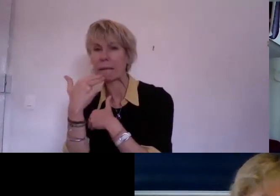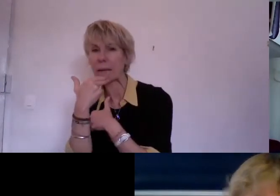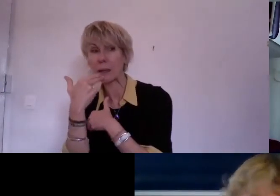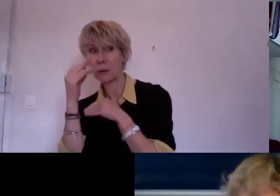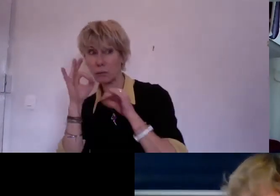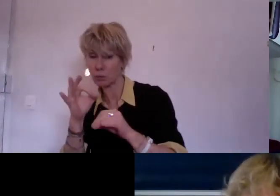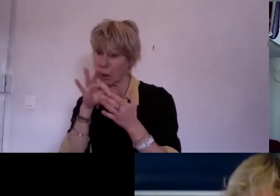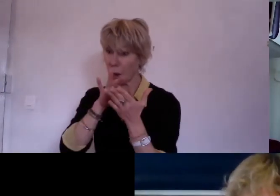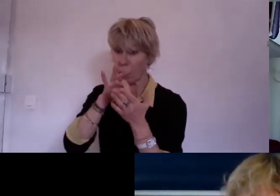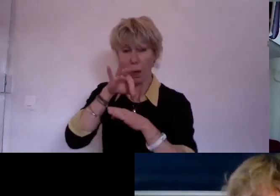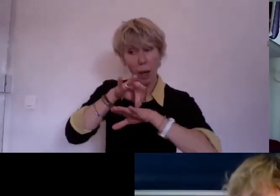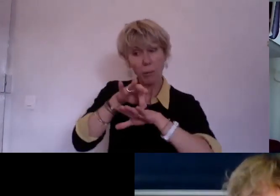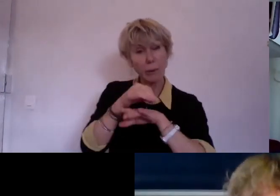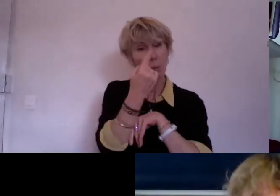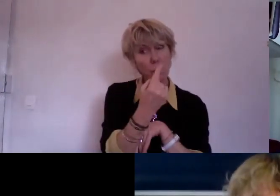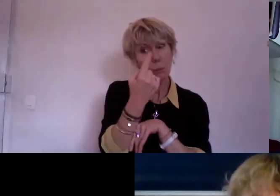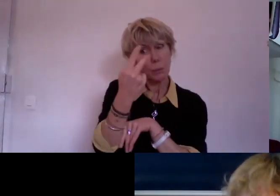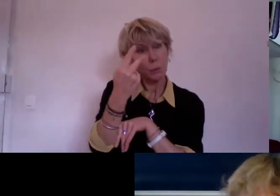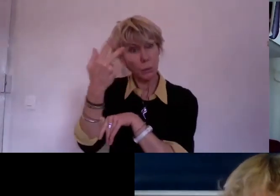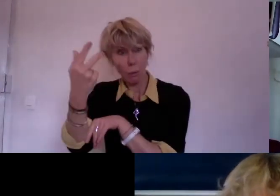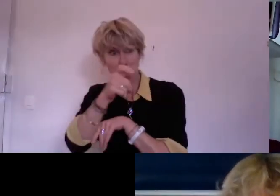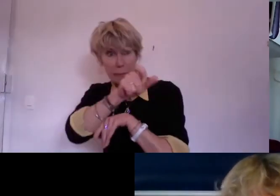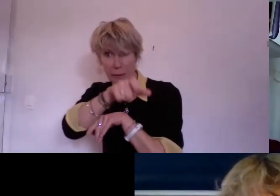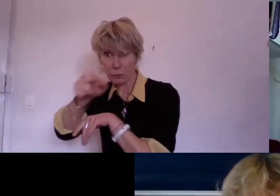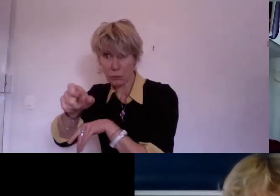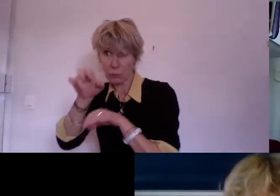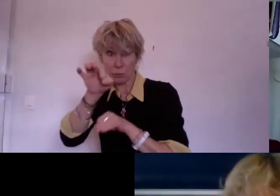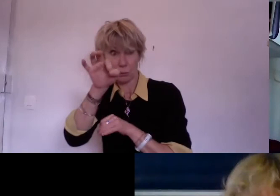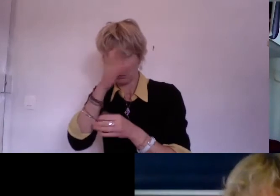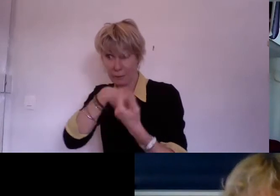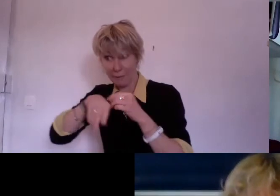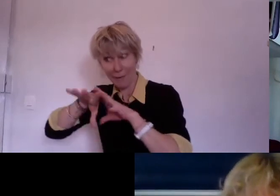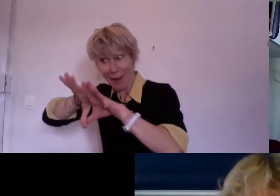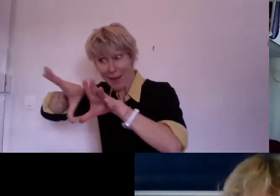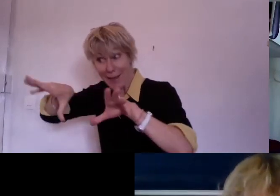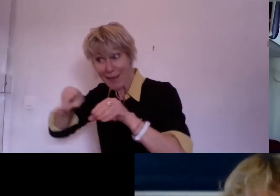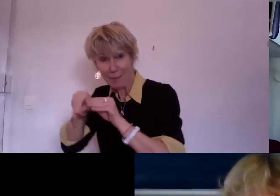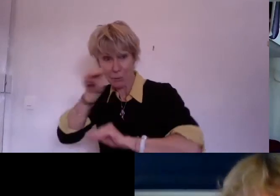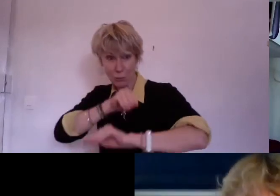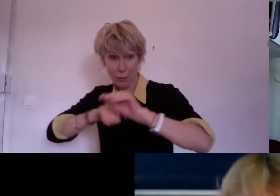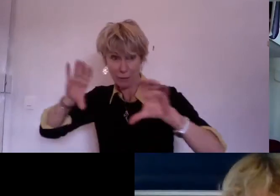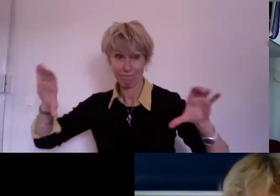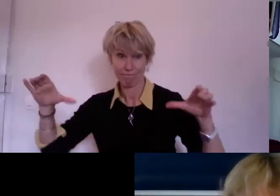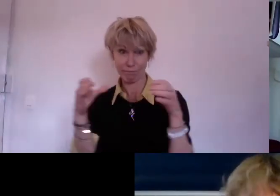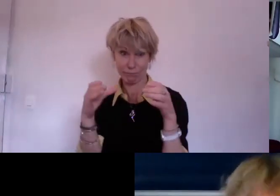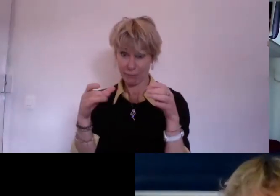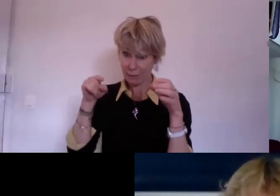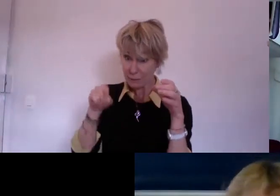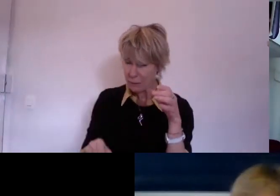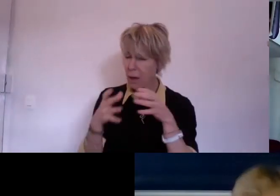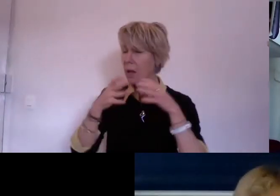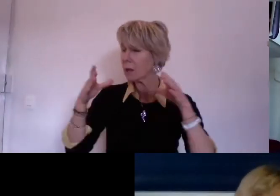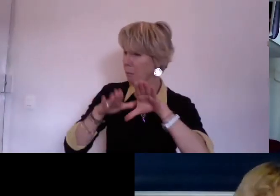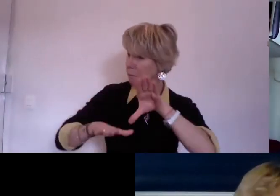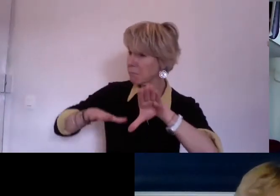deux, trois personnes avec les équipes soignantes. Donc ça, c'est une énorme avancée qui